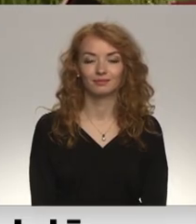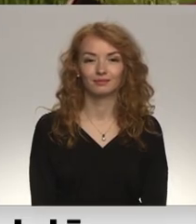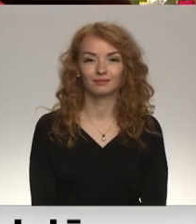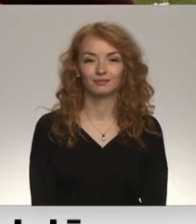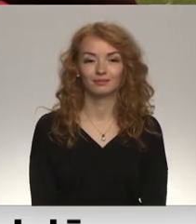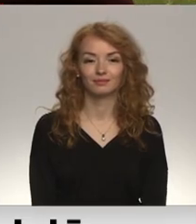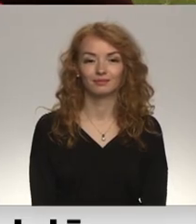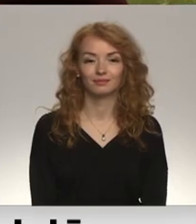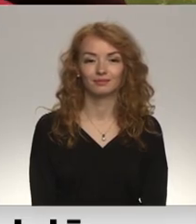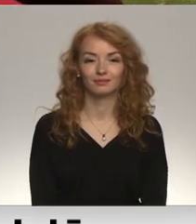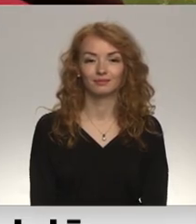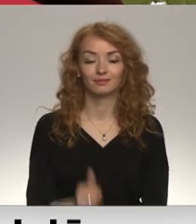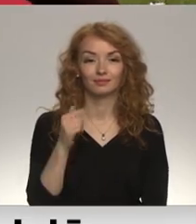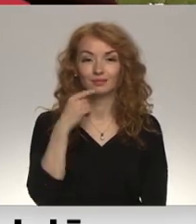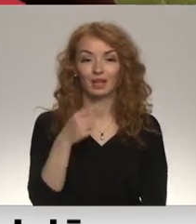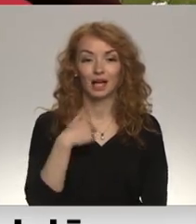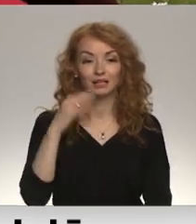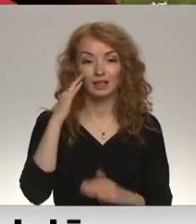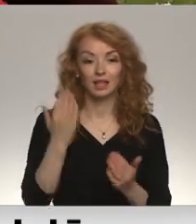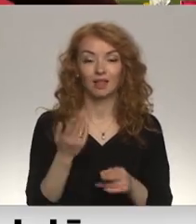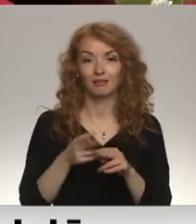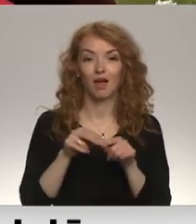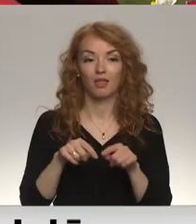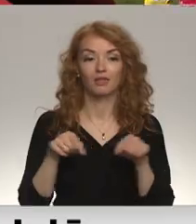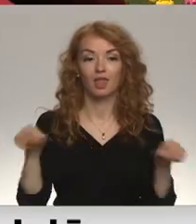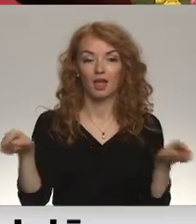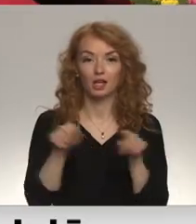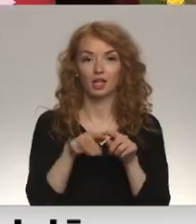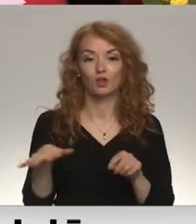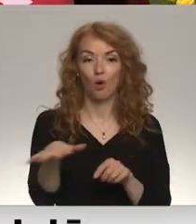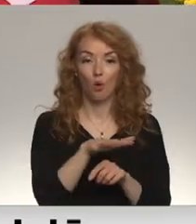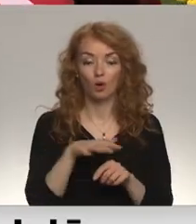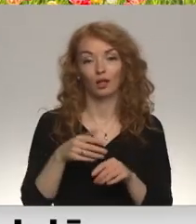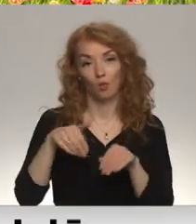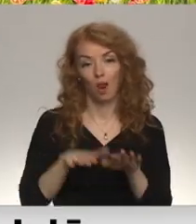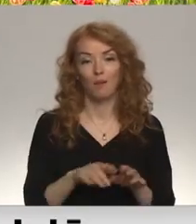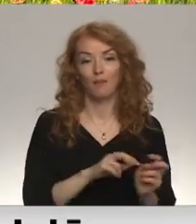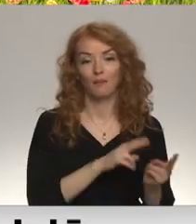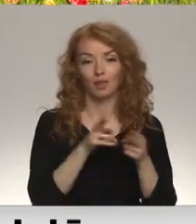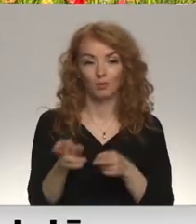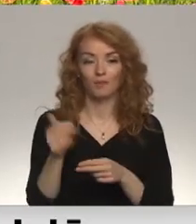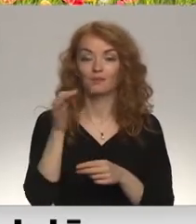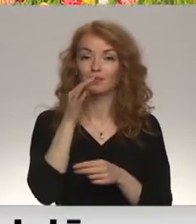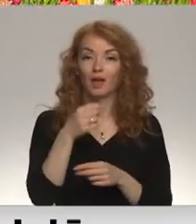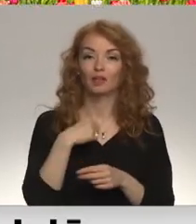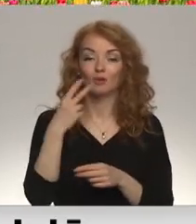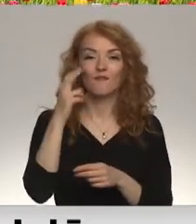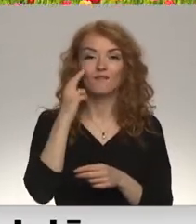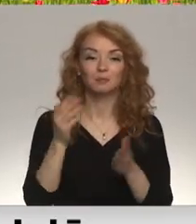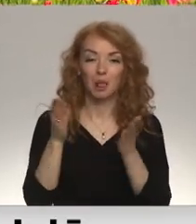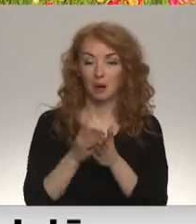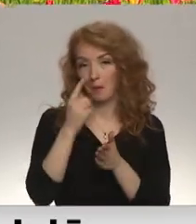Oj. Es pat nezināju, ka tiešām tā tāda teritorija un tik skaista. Un izlēmām, ka jā, atbrauksim. No Vecmilgrāvja nebija